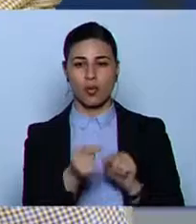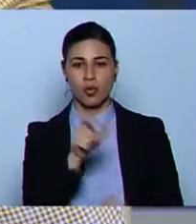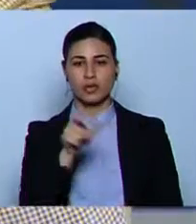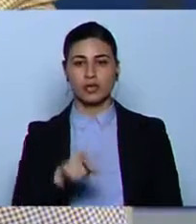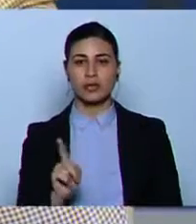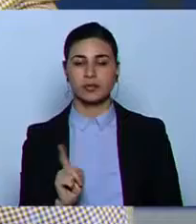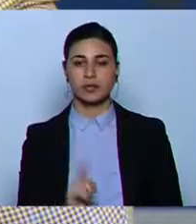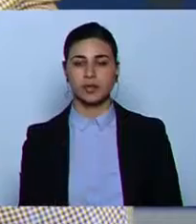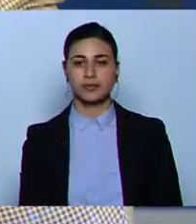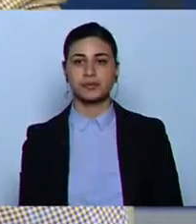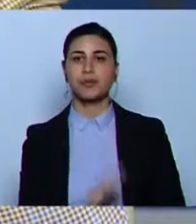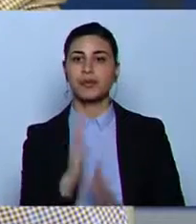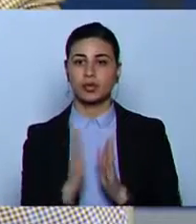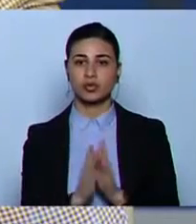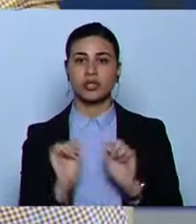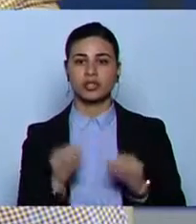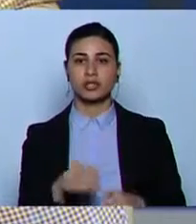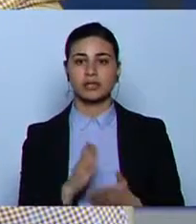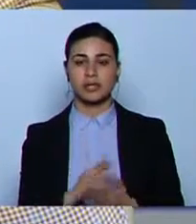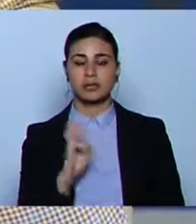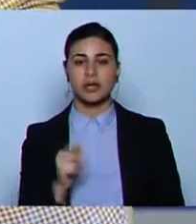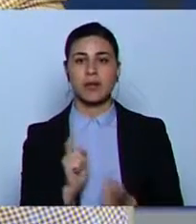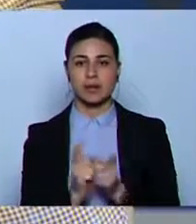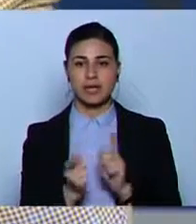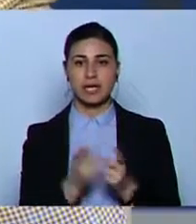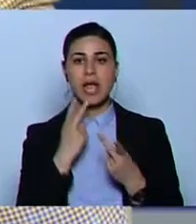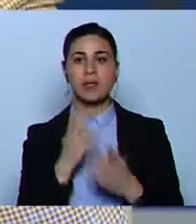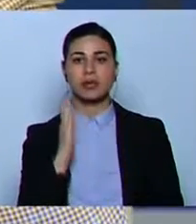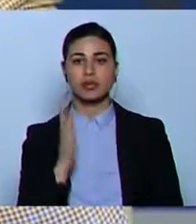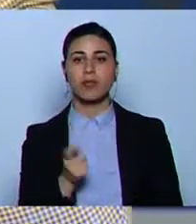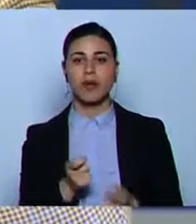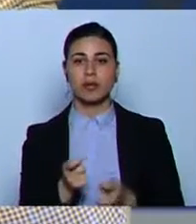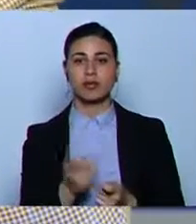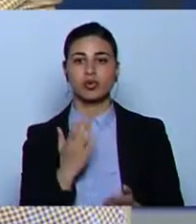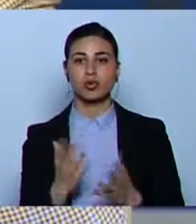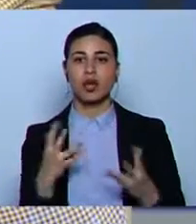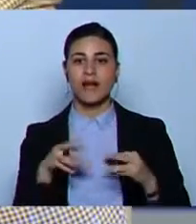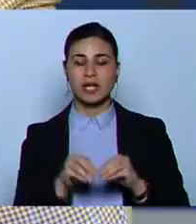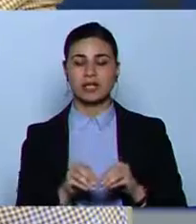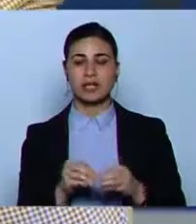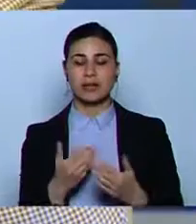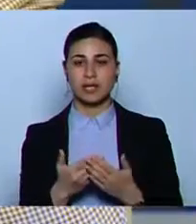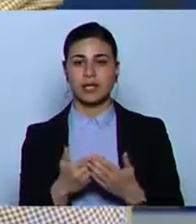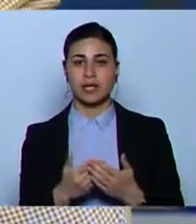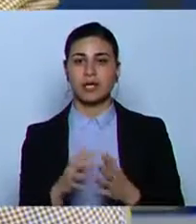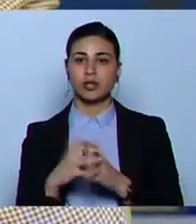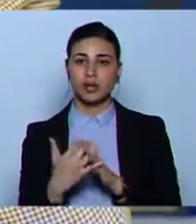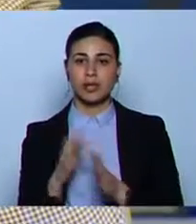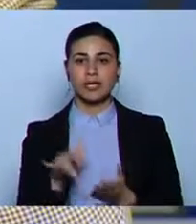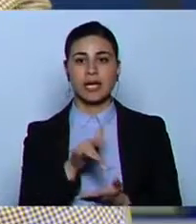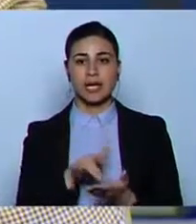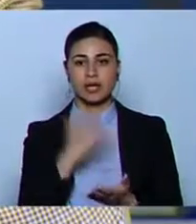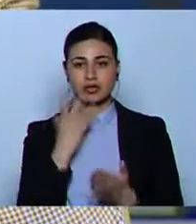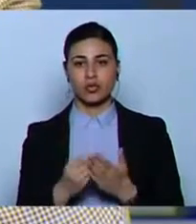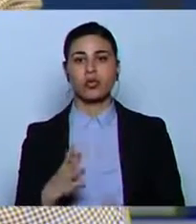რომ სრულიად შესაძლებელია და პირიქით ეფექტური იქნება მართლობა, თუ კი გავაერთიანებთ ვთქვათ თემს და ქალაქს.